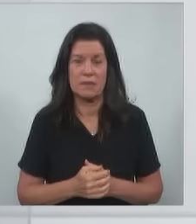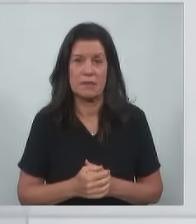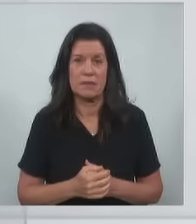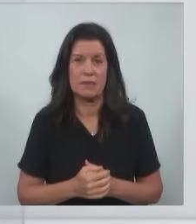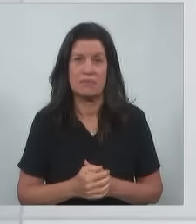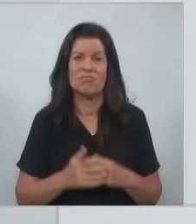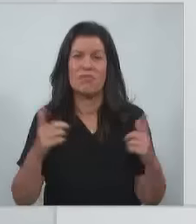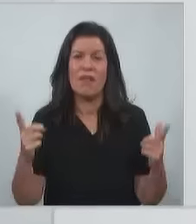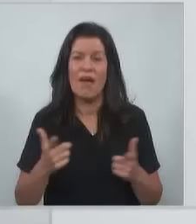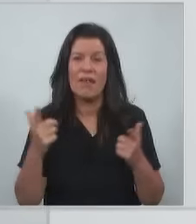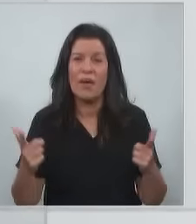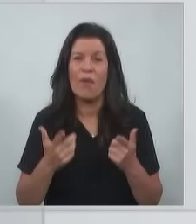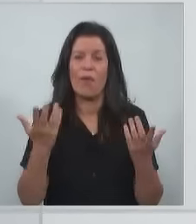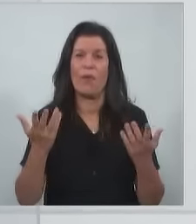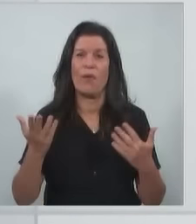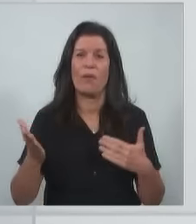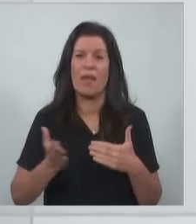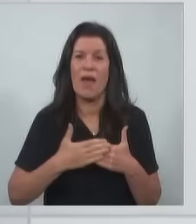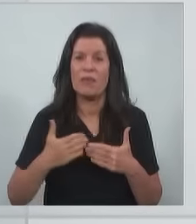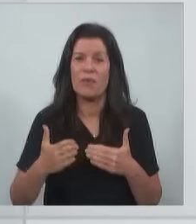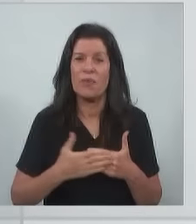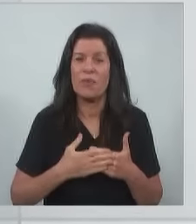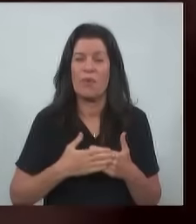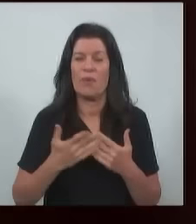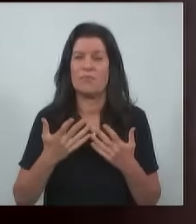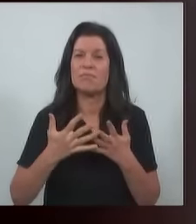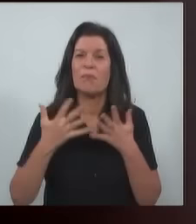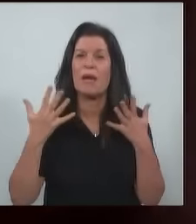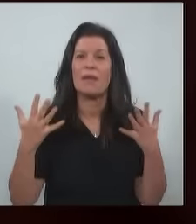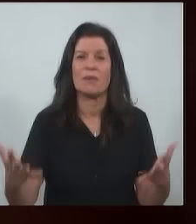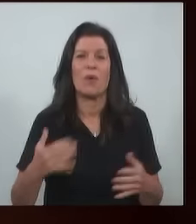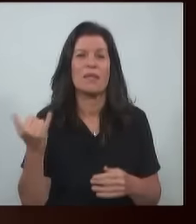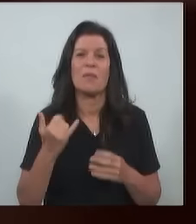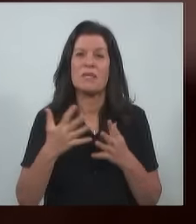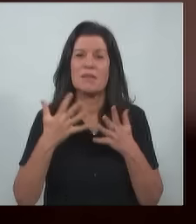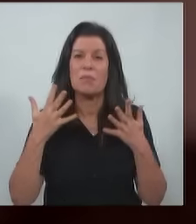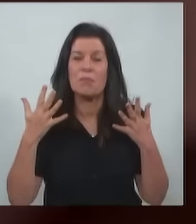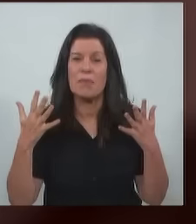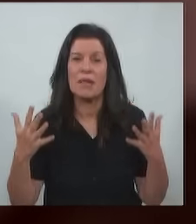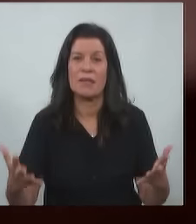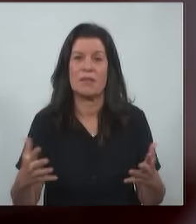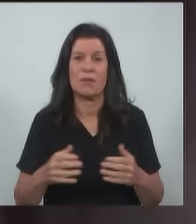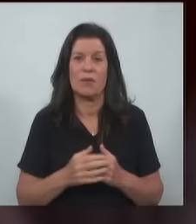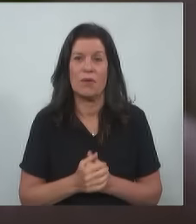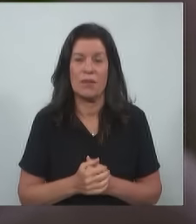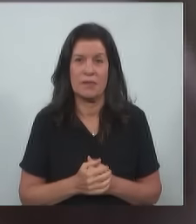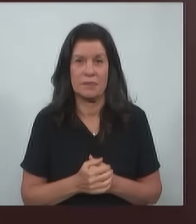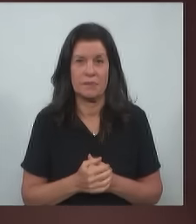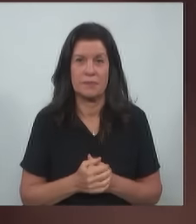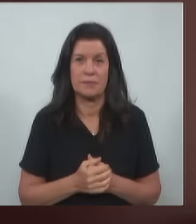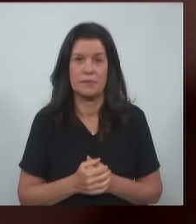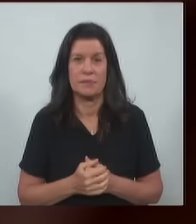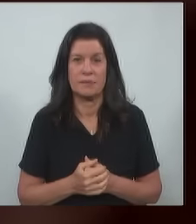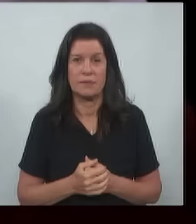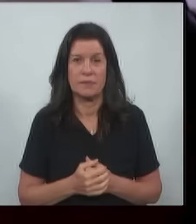עשינו חתונות, הכל בגדול, בגדול, ממש בגדול. ובזהירות, כי זה עומד להתפרק. יד